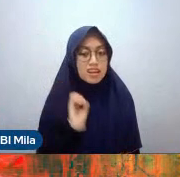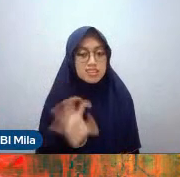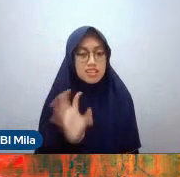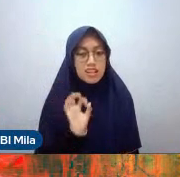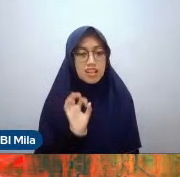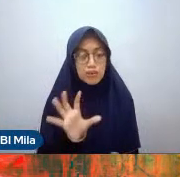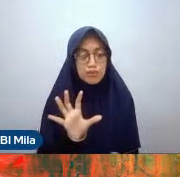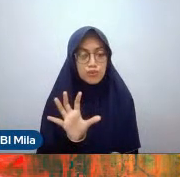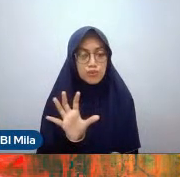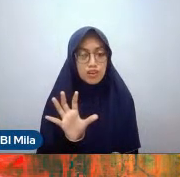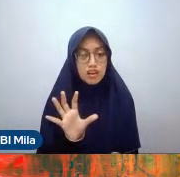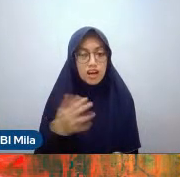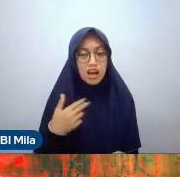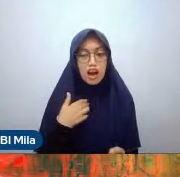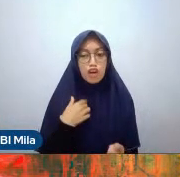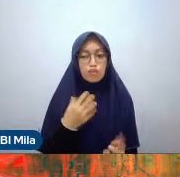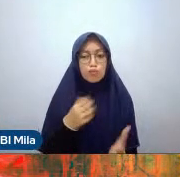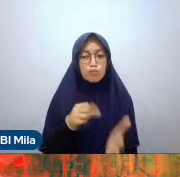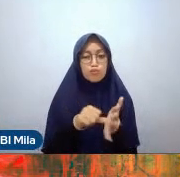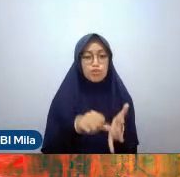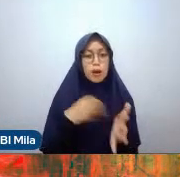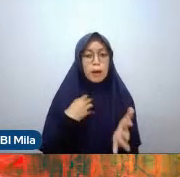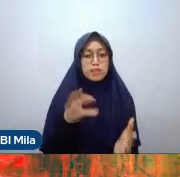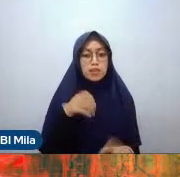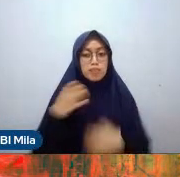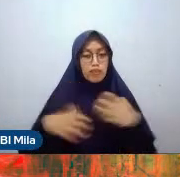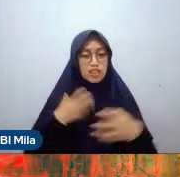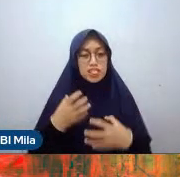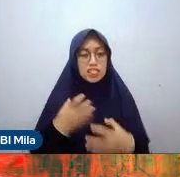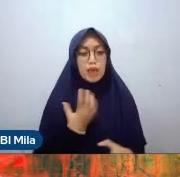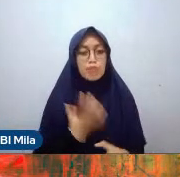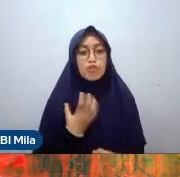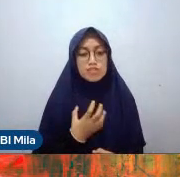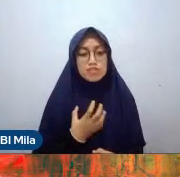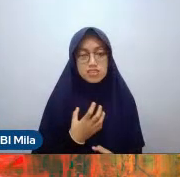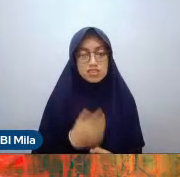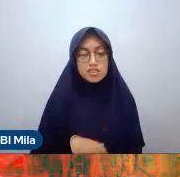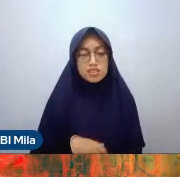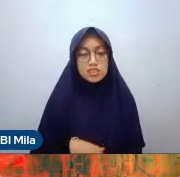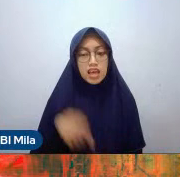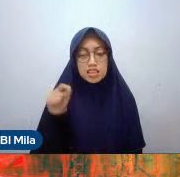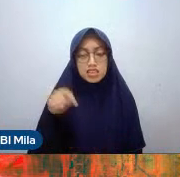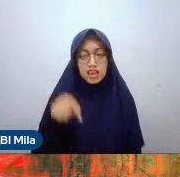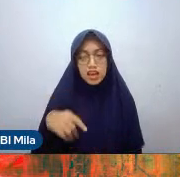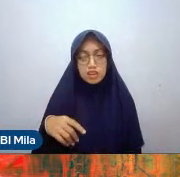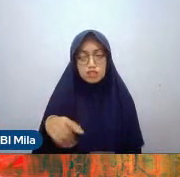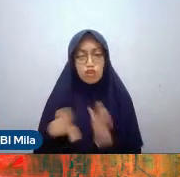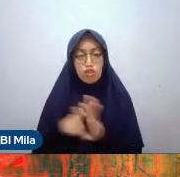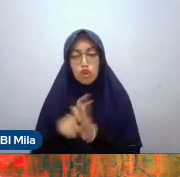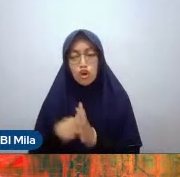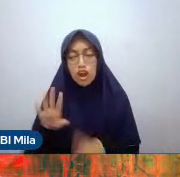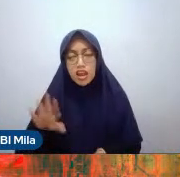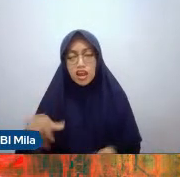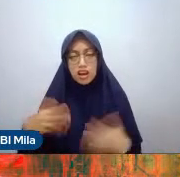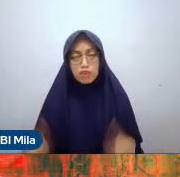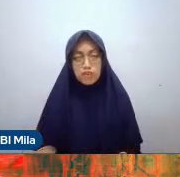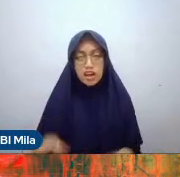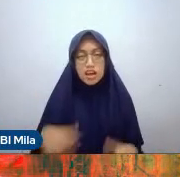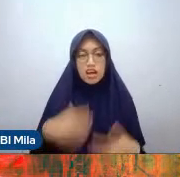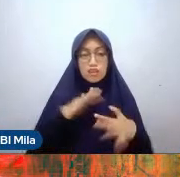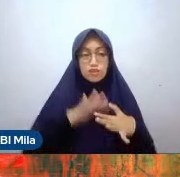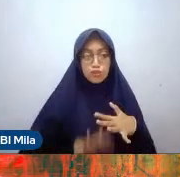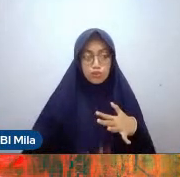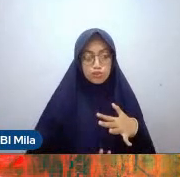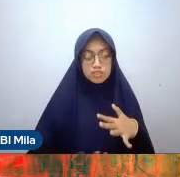dibutuhkan seorang anak. Nah, di sini berarti kita akan ketika anak sudah reda, kita ajak bicara. Kemudian kita